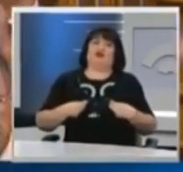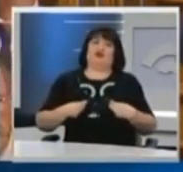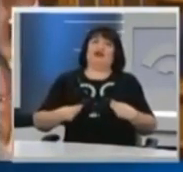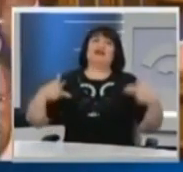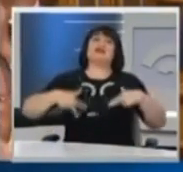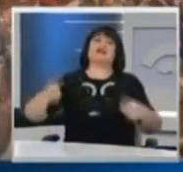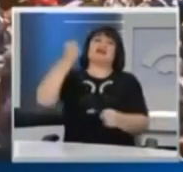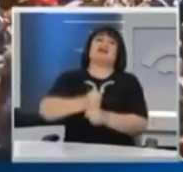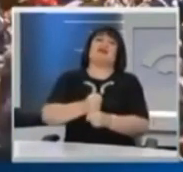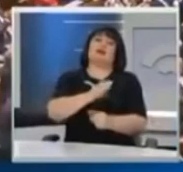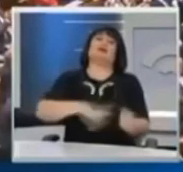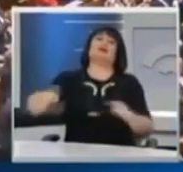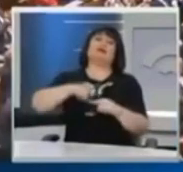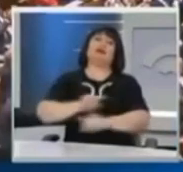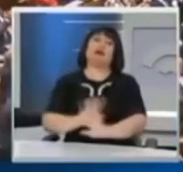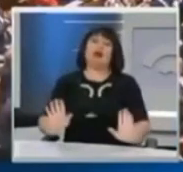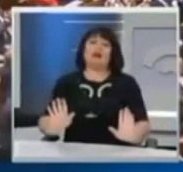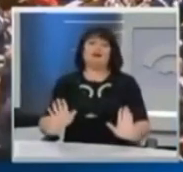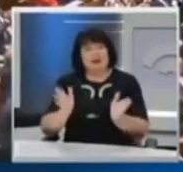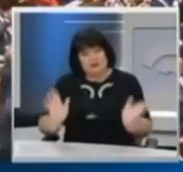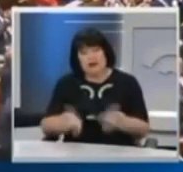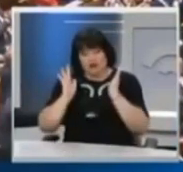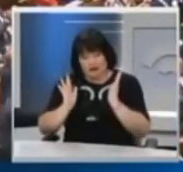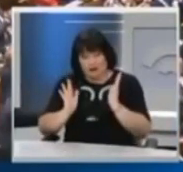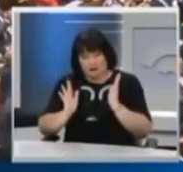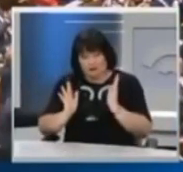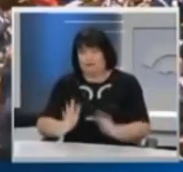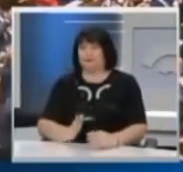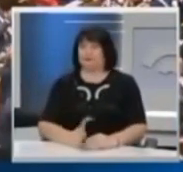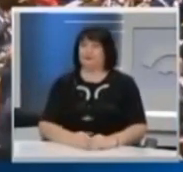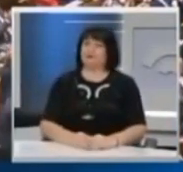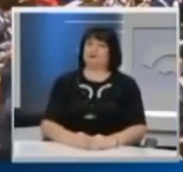παράταξη τη δυνατότητα να κυβερνήσει τον τόπο. Και εν πάση περιπτώσει,